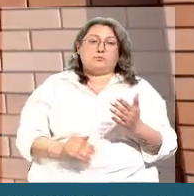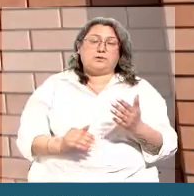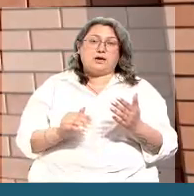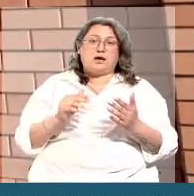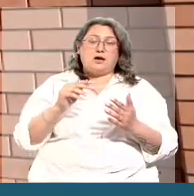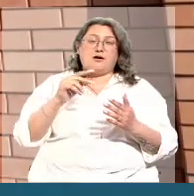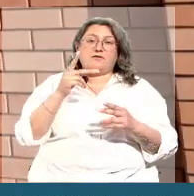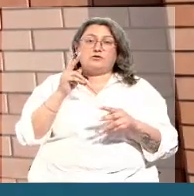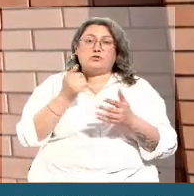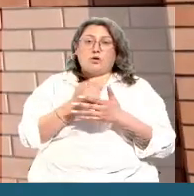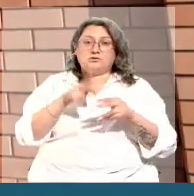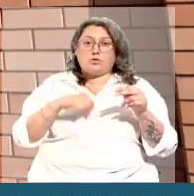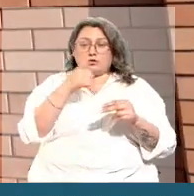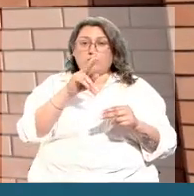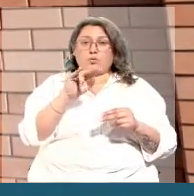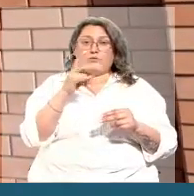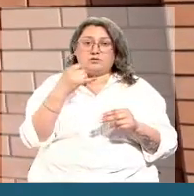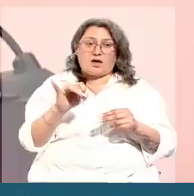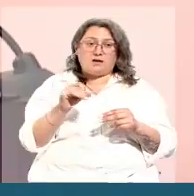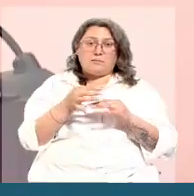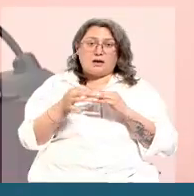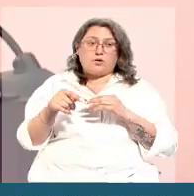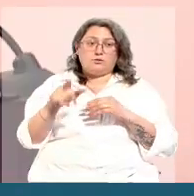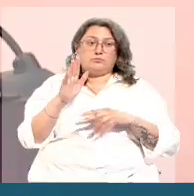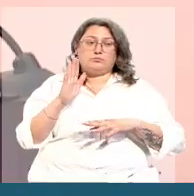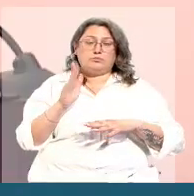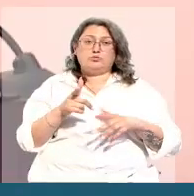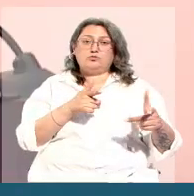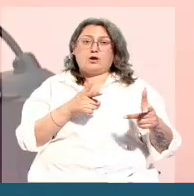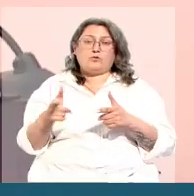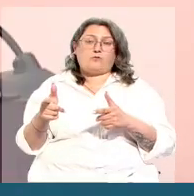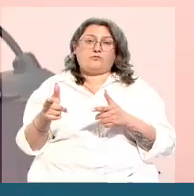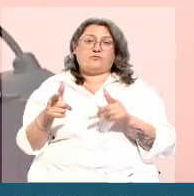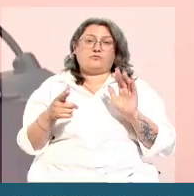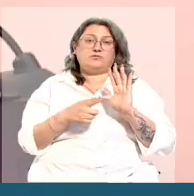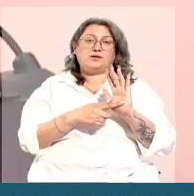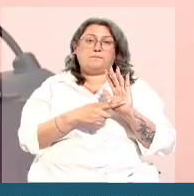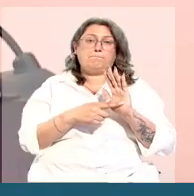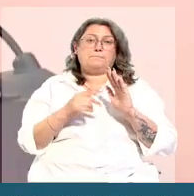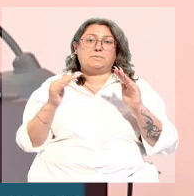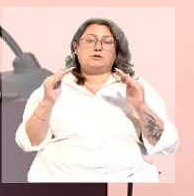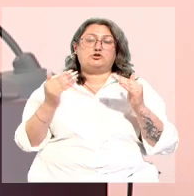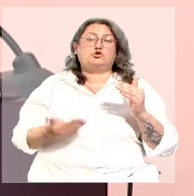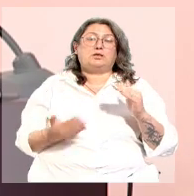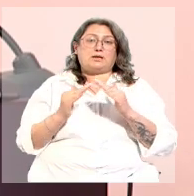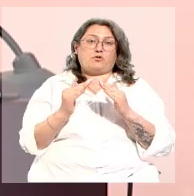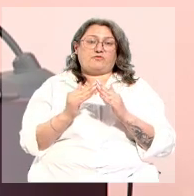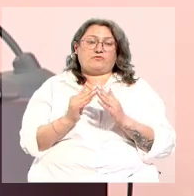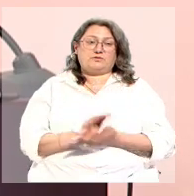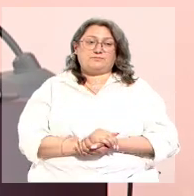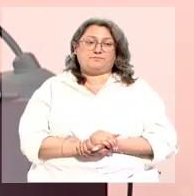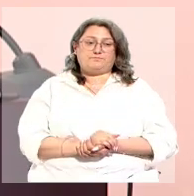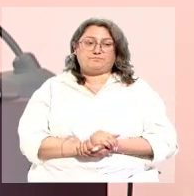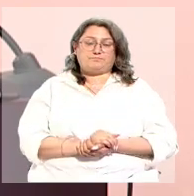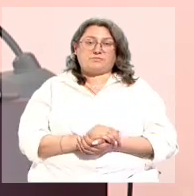7, Береке шағын ауданында 4 тұрғын үй тапсырылады. Во втором полугодии 24 года на территории города Костанай. 2024